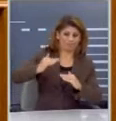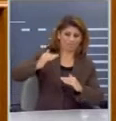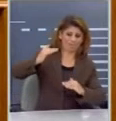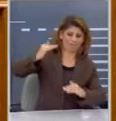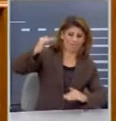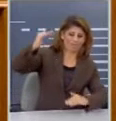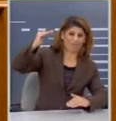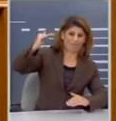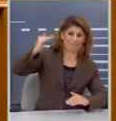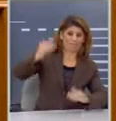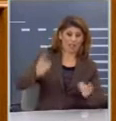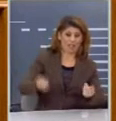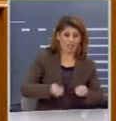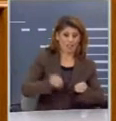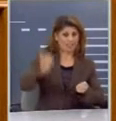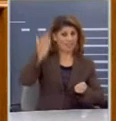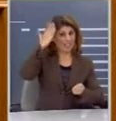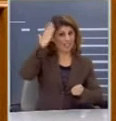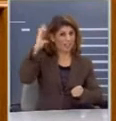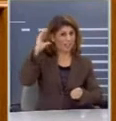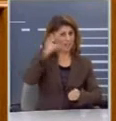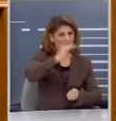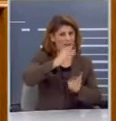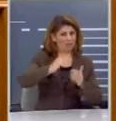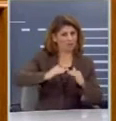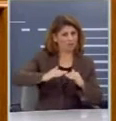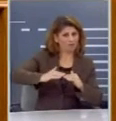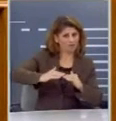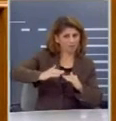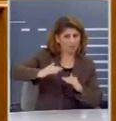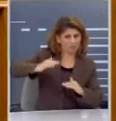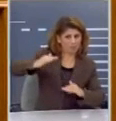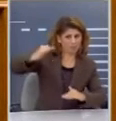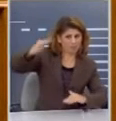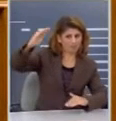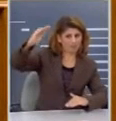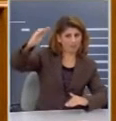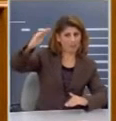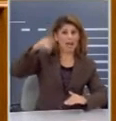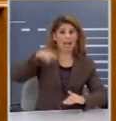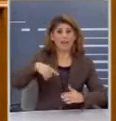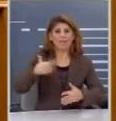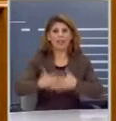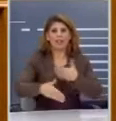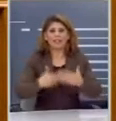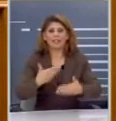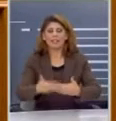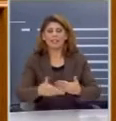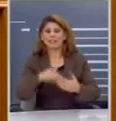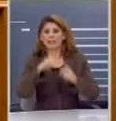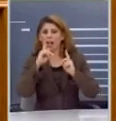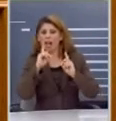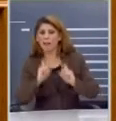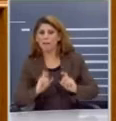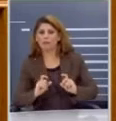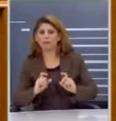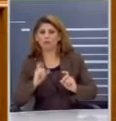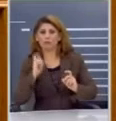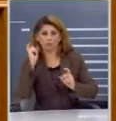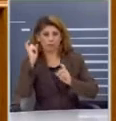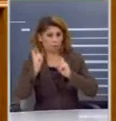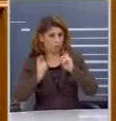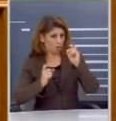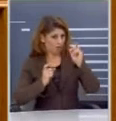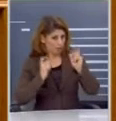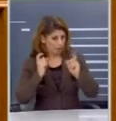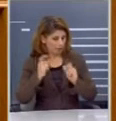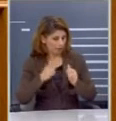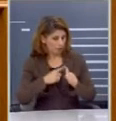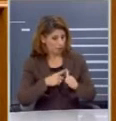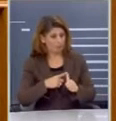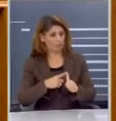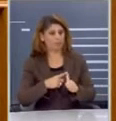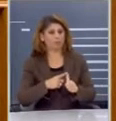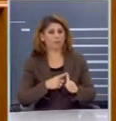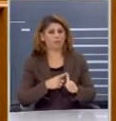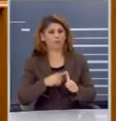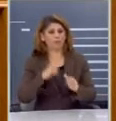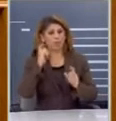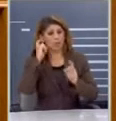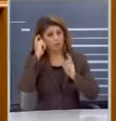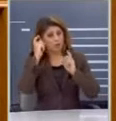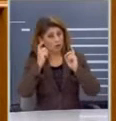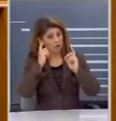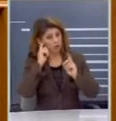στην εργασία και το κεφάλαιο. Οι εξελίξεις αυτές απαιτούν προβληματισμό,